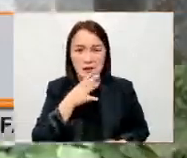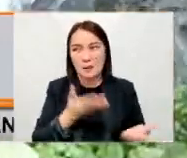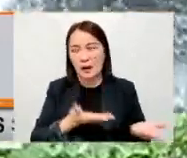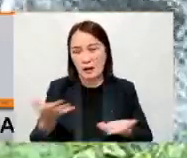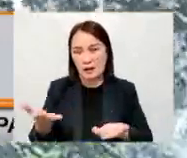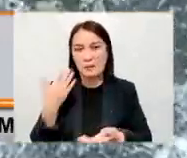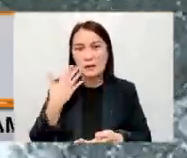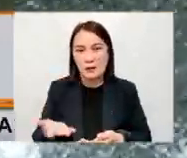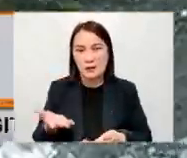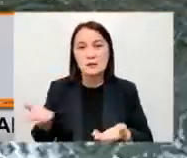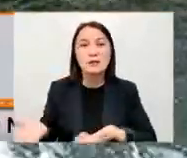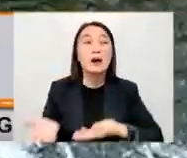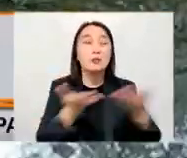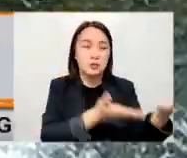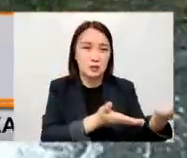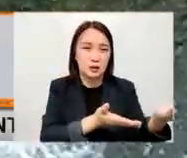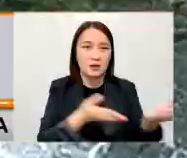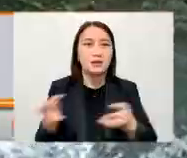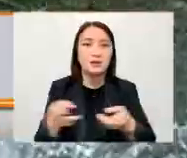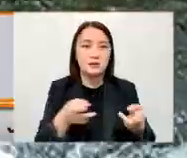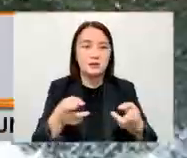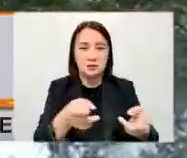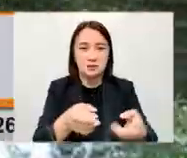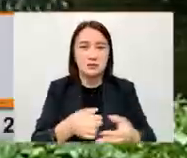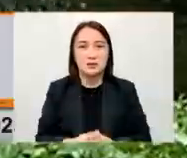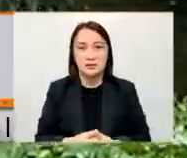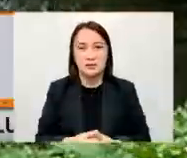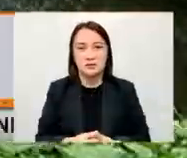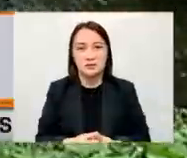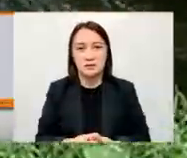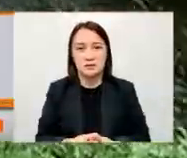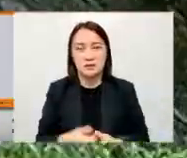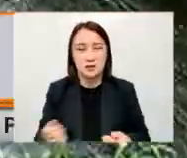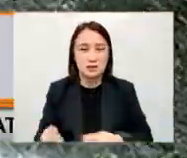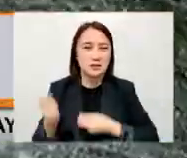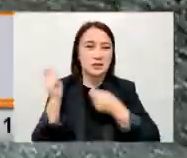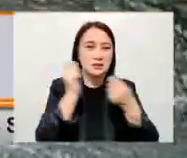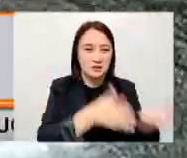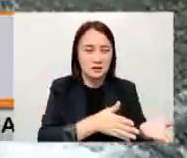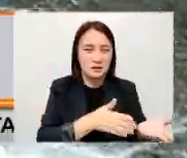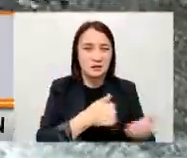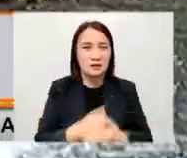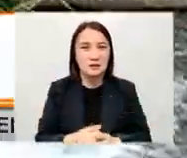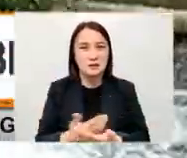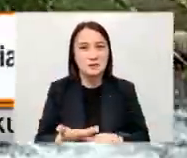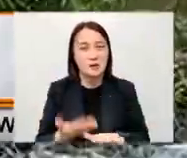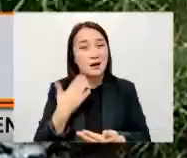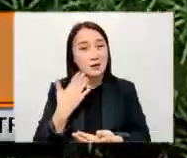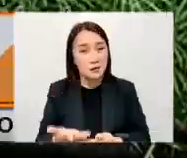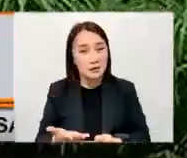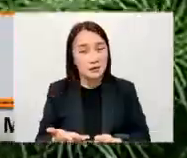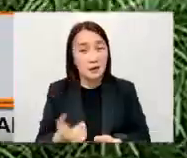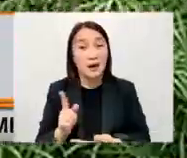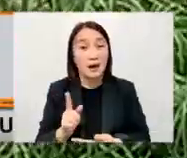aso, itinapon na nila sa ilog ang labi nito. Sa ilog na ito, inihagis ng magkapatid ang aso pagkamatay nito. Agad umaksyon